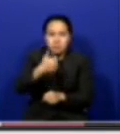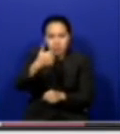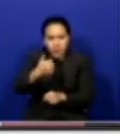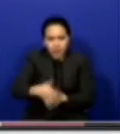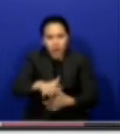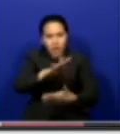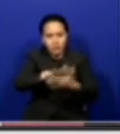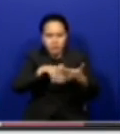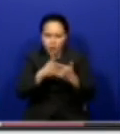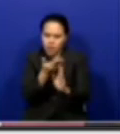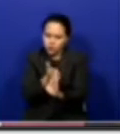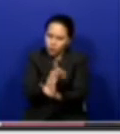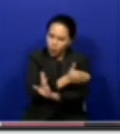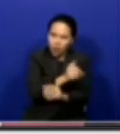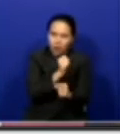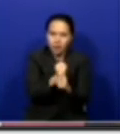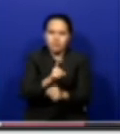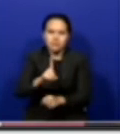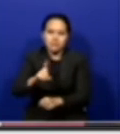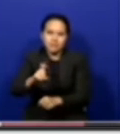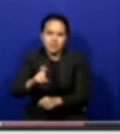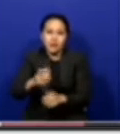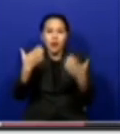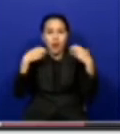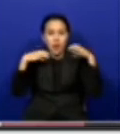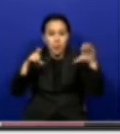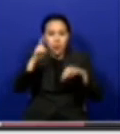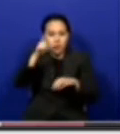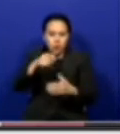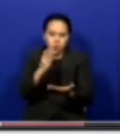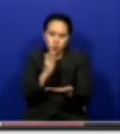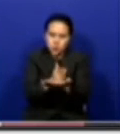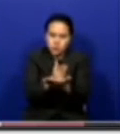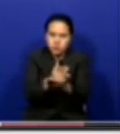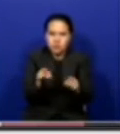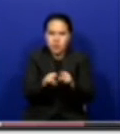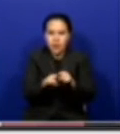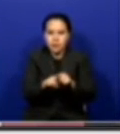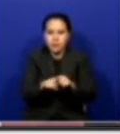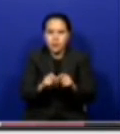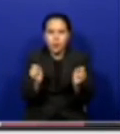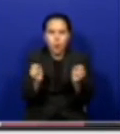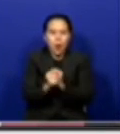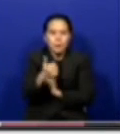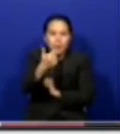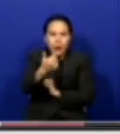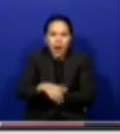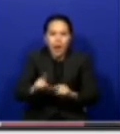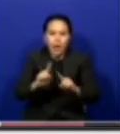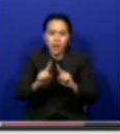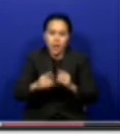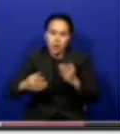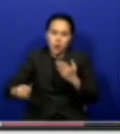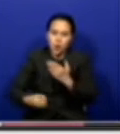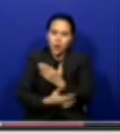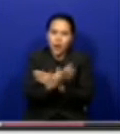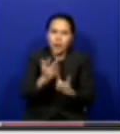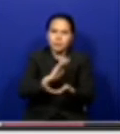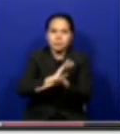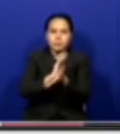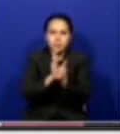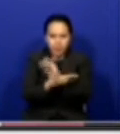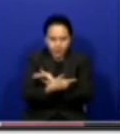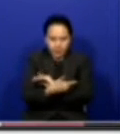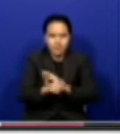แผนล่วงหน้าได้รัฐบาลต้องหยุดสร้างความหวาดกลัวแต่เปลี่ยนให้เป็นโอกาสนะคะแต่ดูเหมือนสิ่ง